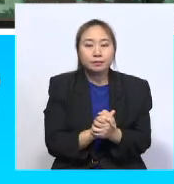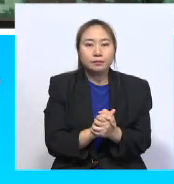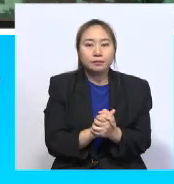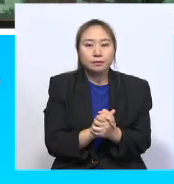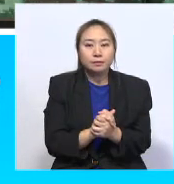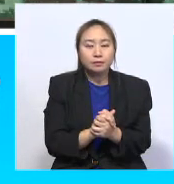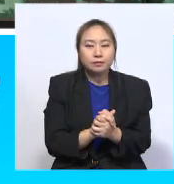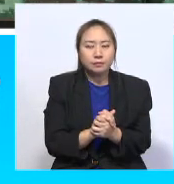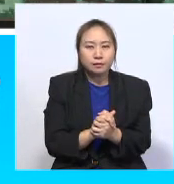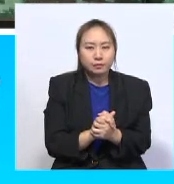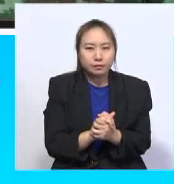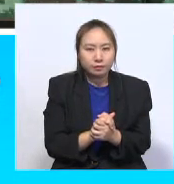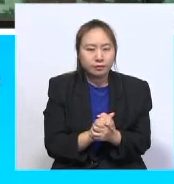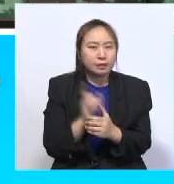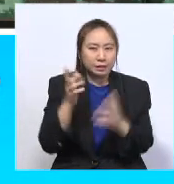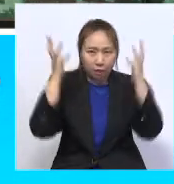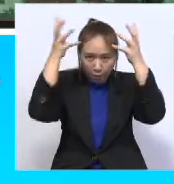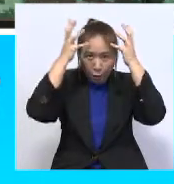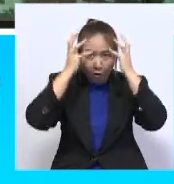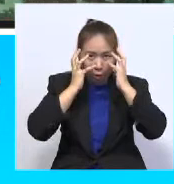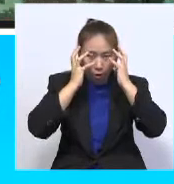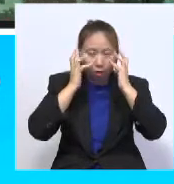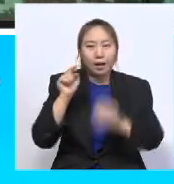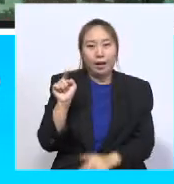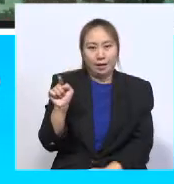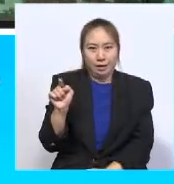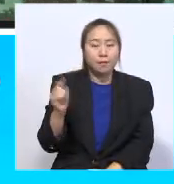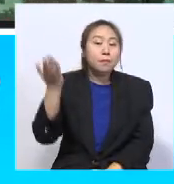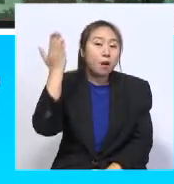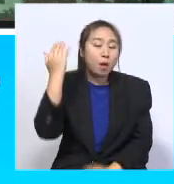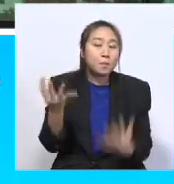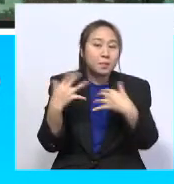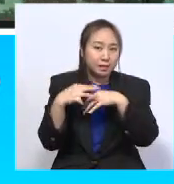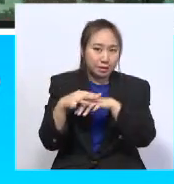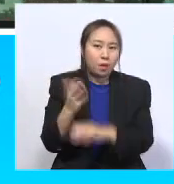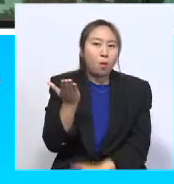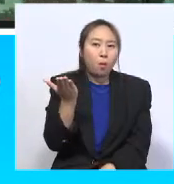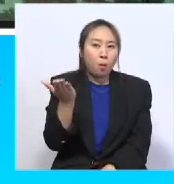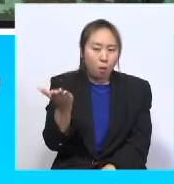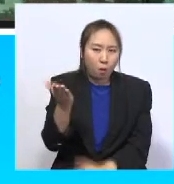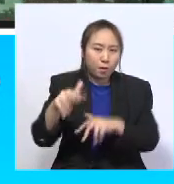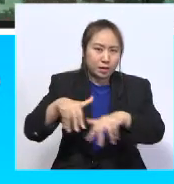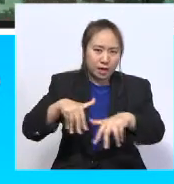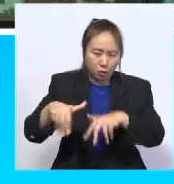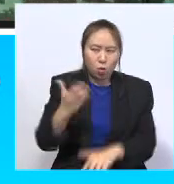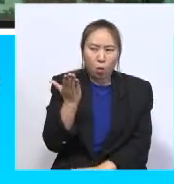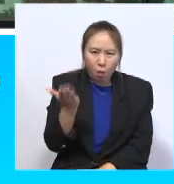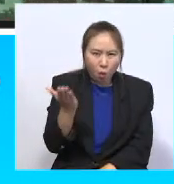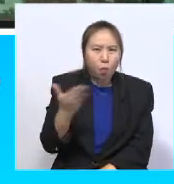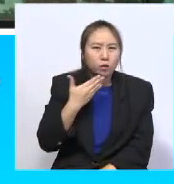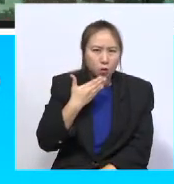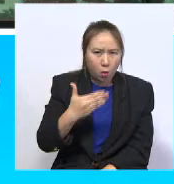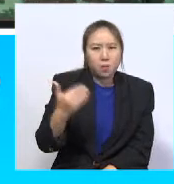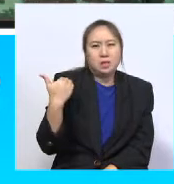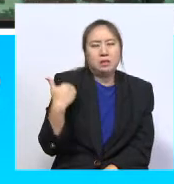จริงๆแล้วในมาตรการเรื่องหมวกกันน็อกนะครับเราก็เคยมีการประสานขอความร่วมมือกับพี่น้องประชาชนมาโดยต่อเนื่องอยู่แล้วแต่ว่